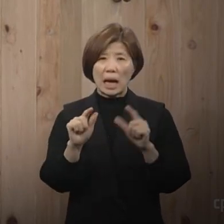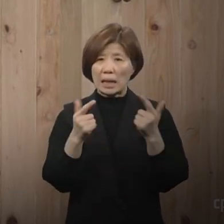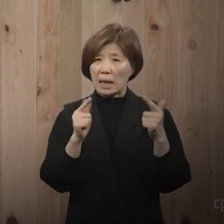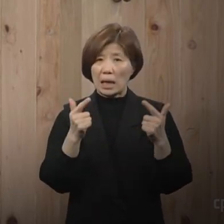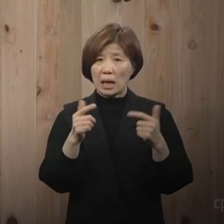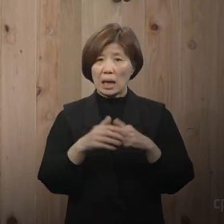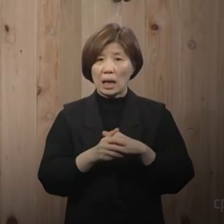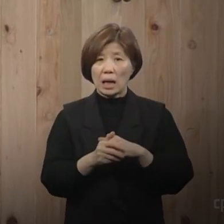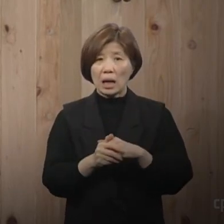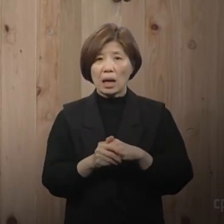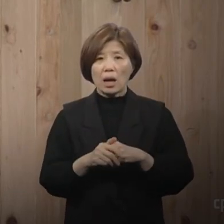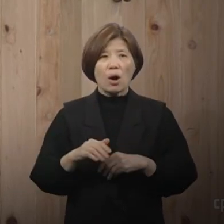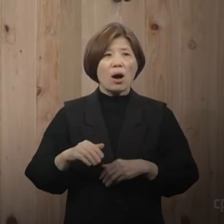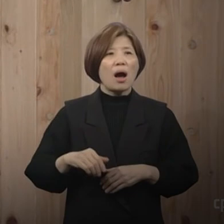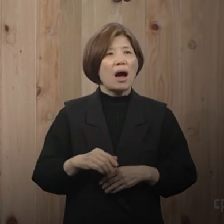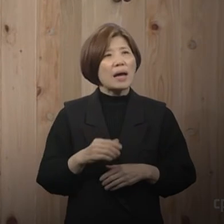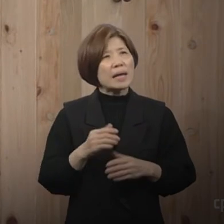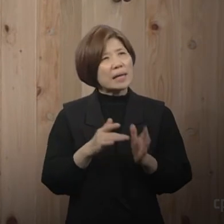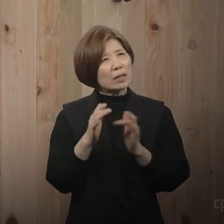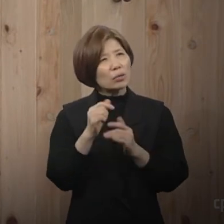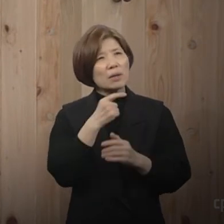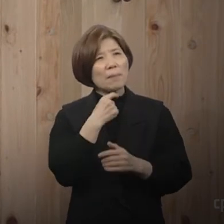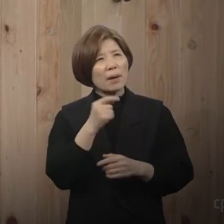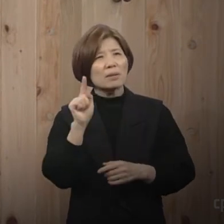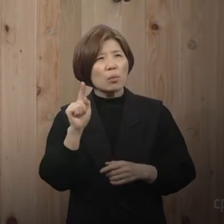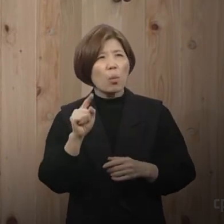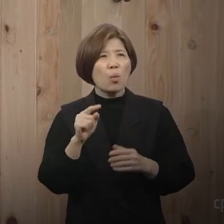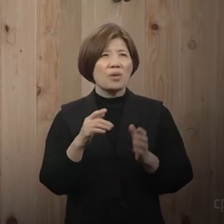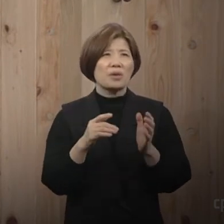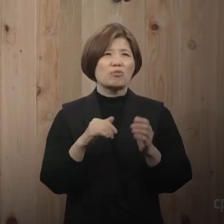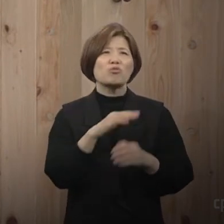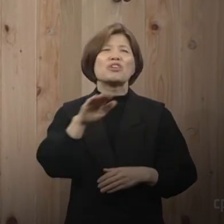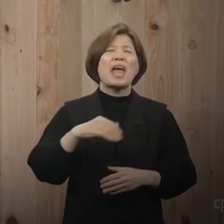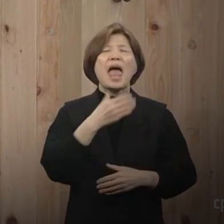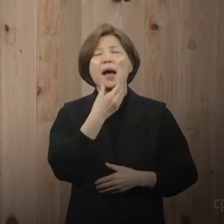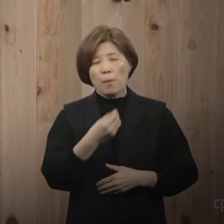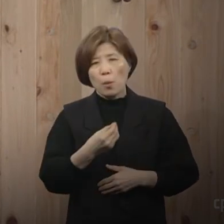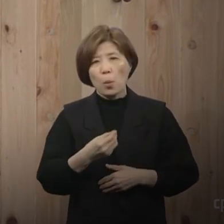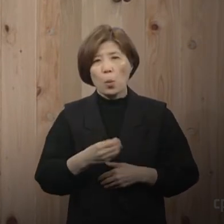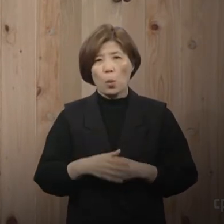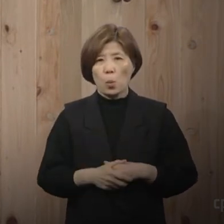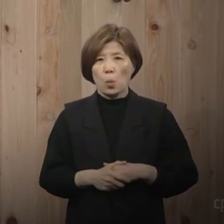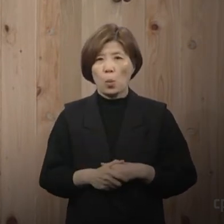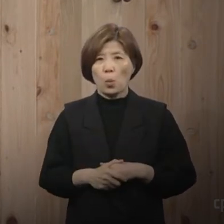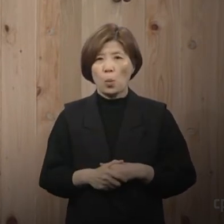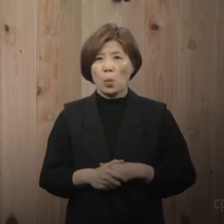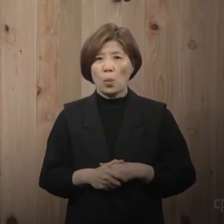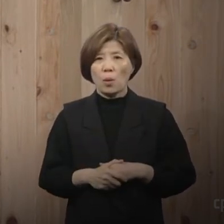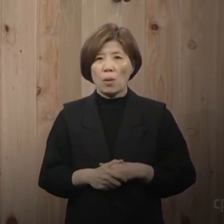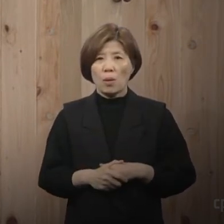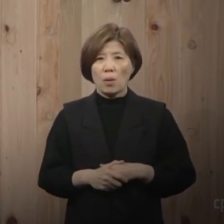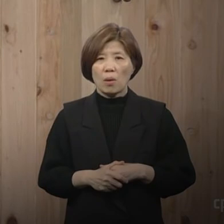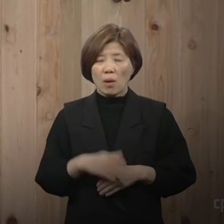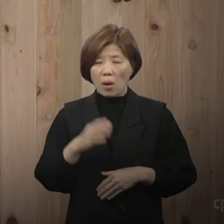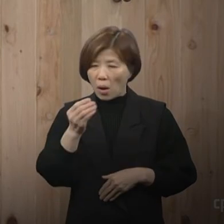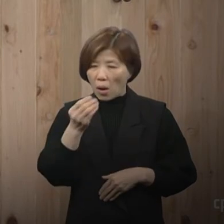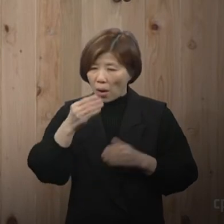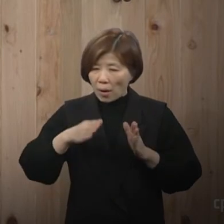저는 그냥 우리가 행복하게 지내길 바라실 것 같습니다. 더구나 오늘